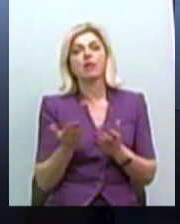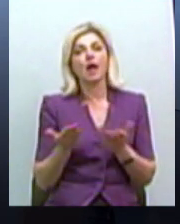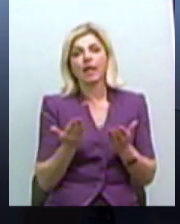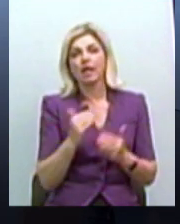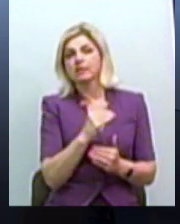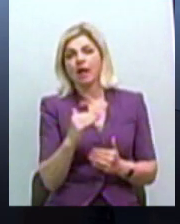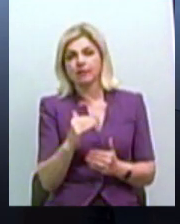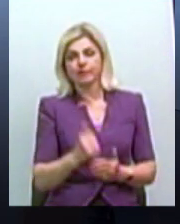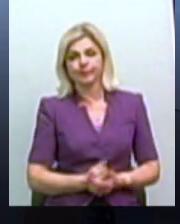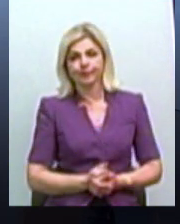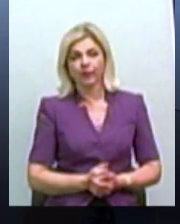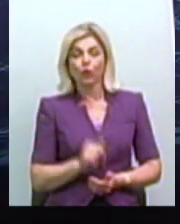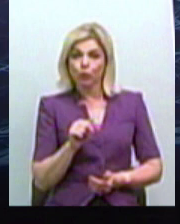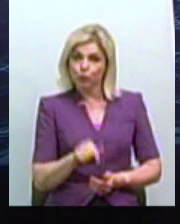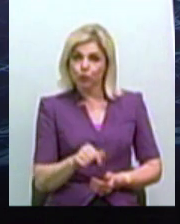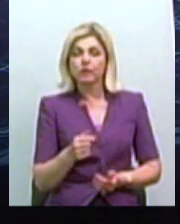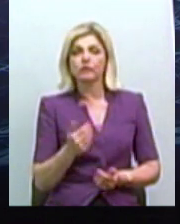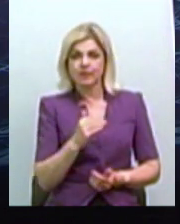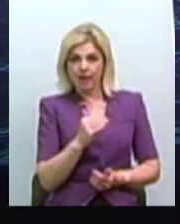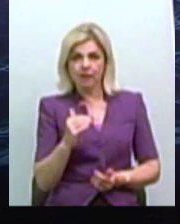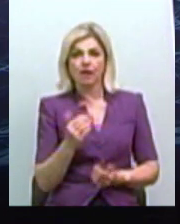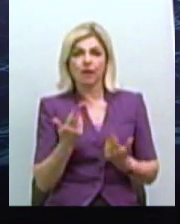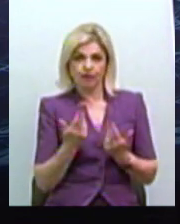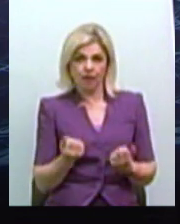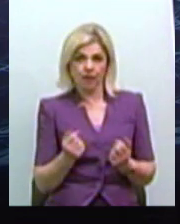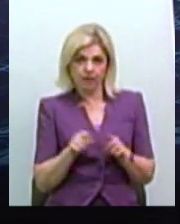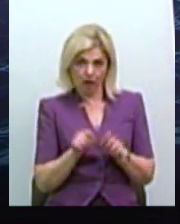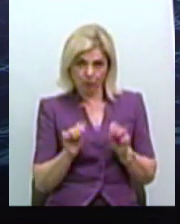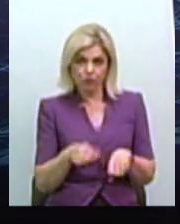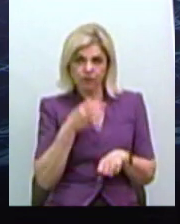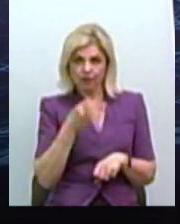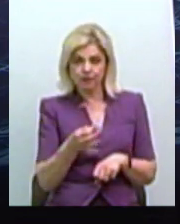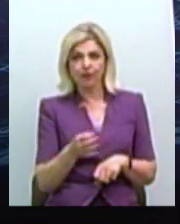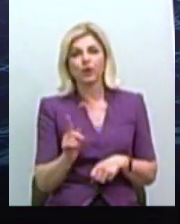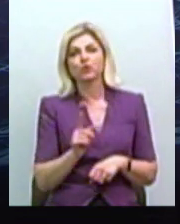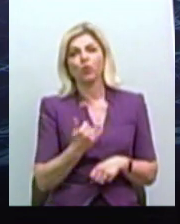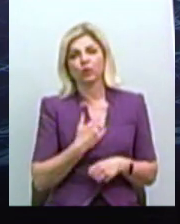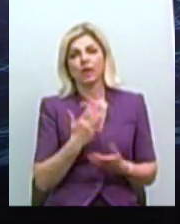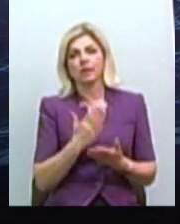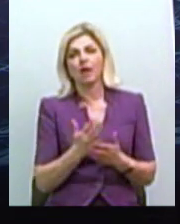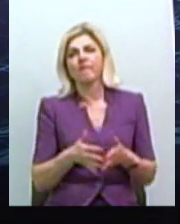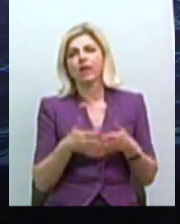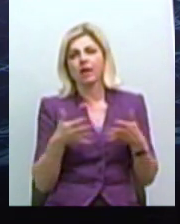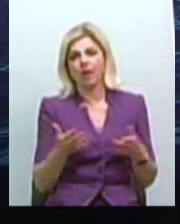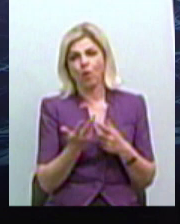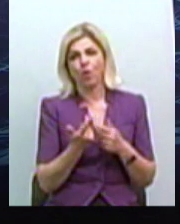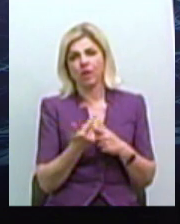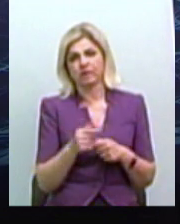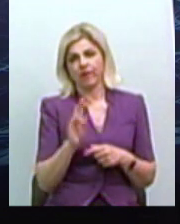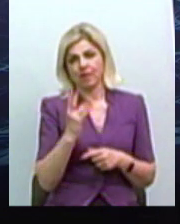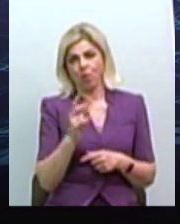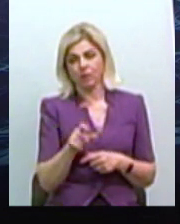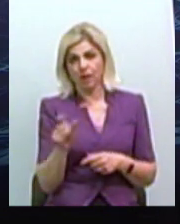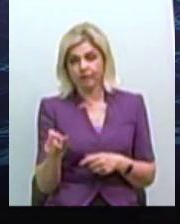Звісно. Тут стадія, ну, можна сказати так, що в нас є дуже велика кількість миколаївців,